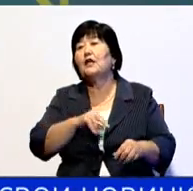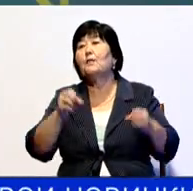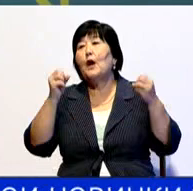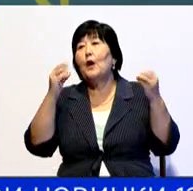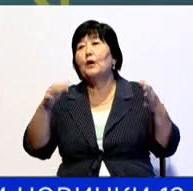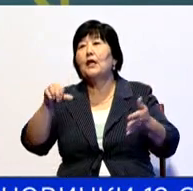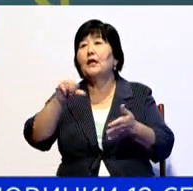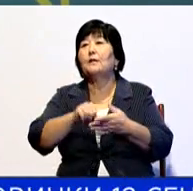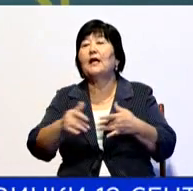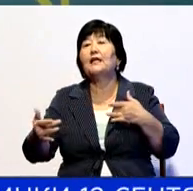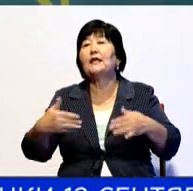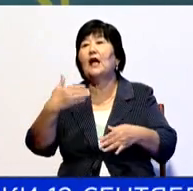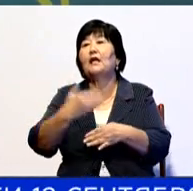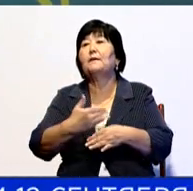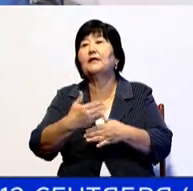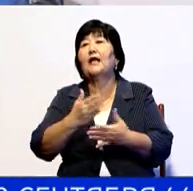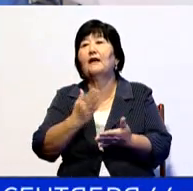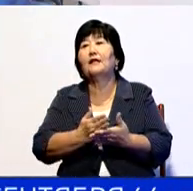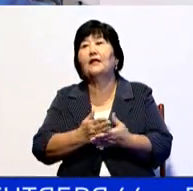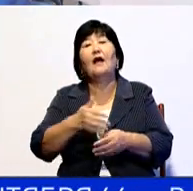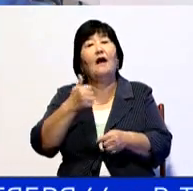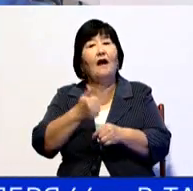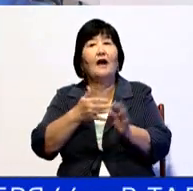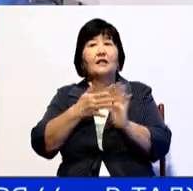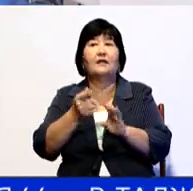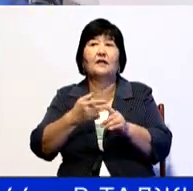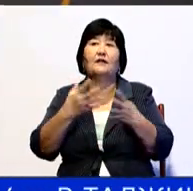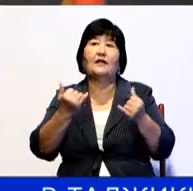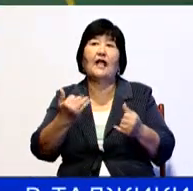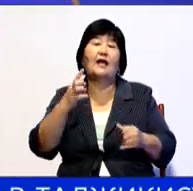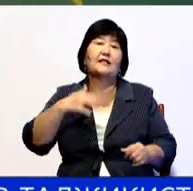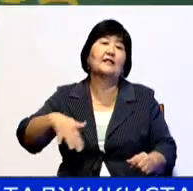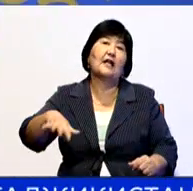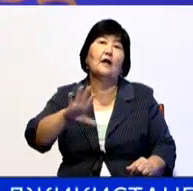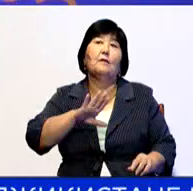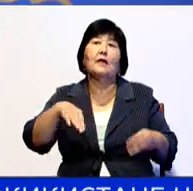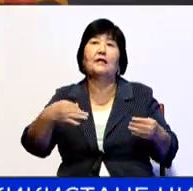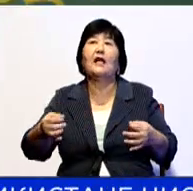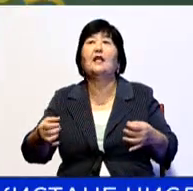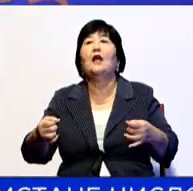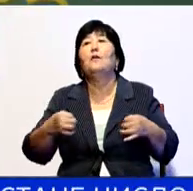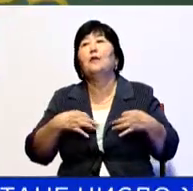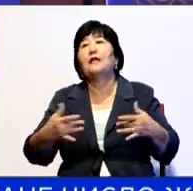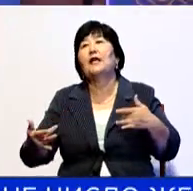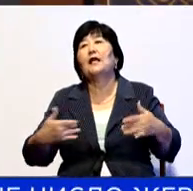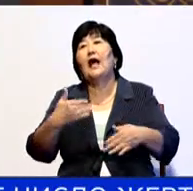культуры представили театрализованное представление о значимости этого дня для страны. Был дан праздничный концерт.